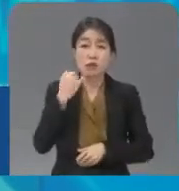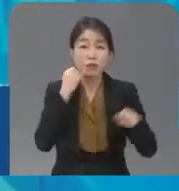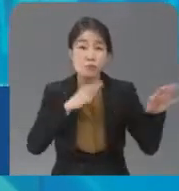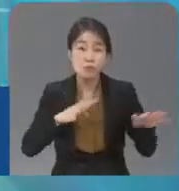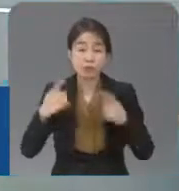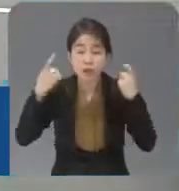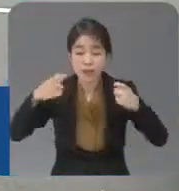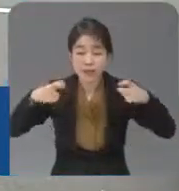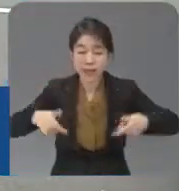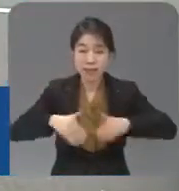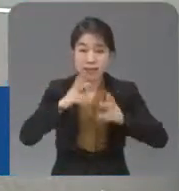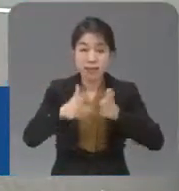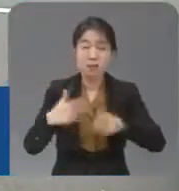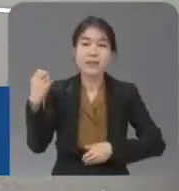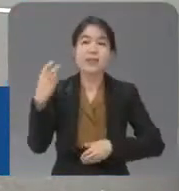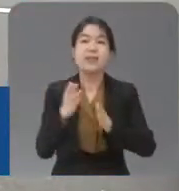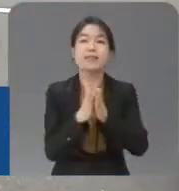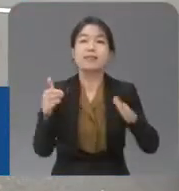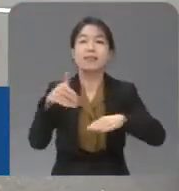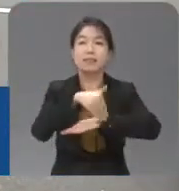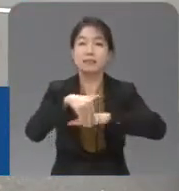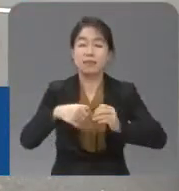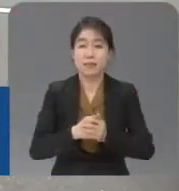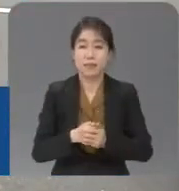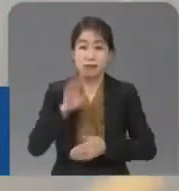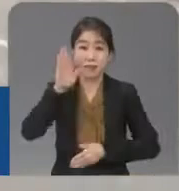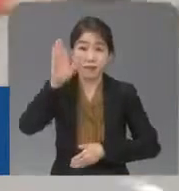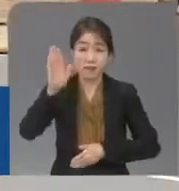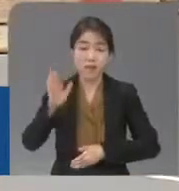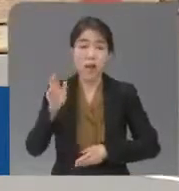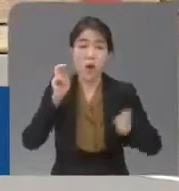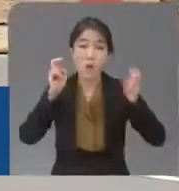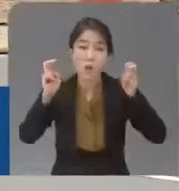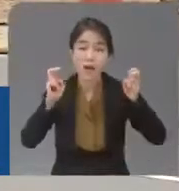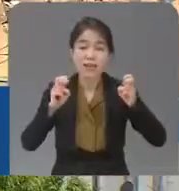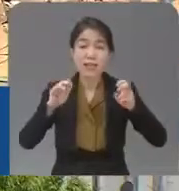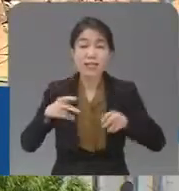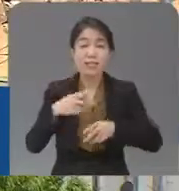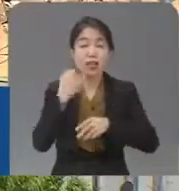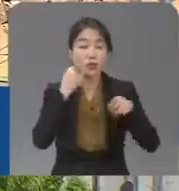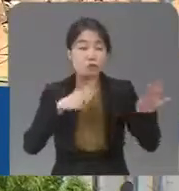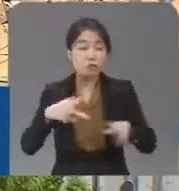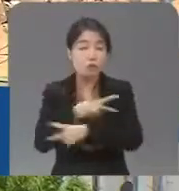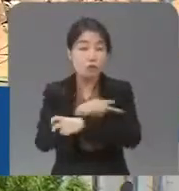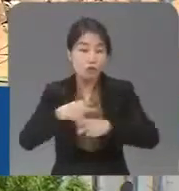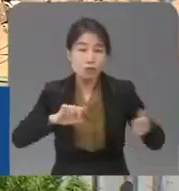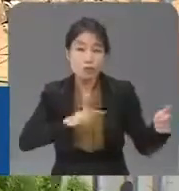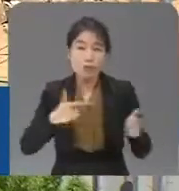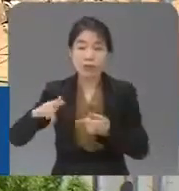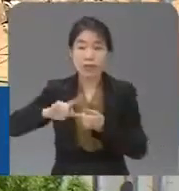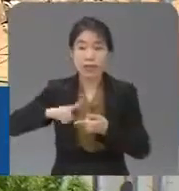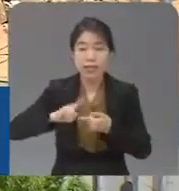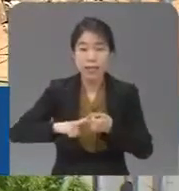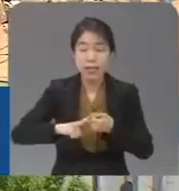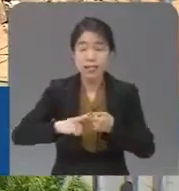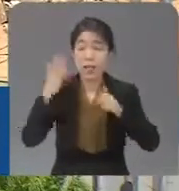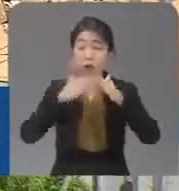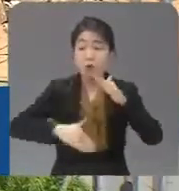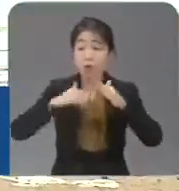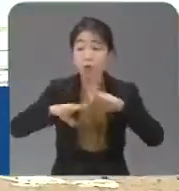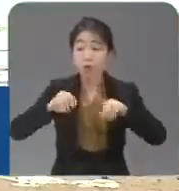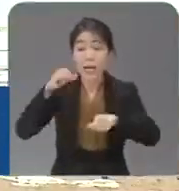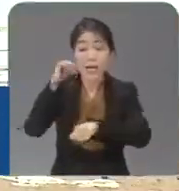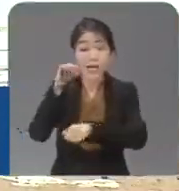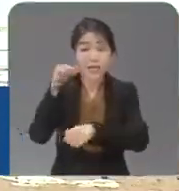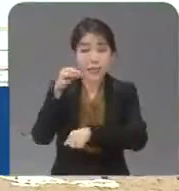관광단지 조성사업이 다시 본격화 합니다 미래에셋은 현재 해 수풀 인공 해변 등과 관련해 공유수면 사용 허가 등의 인허가